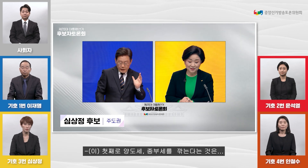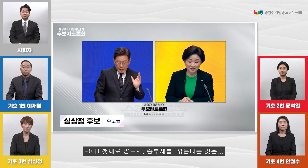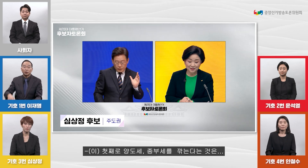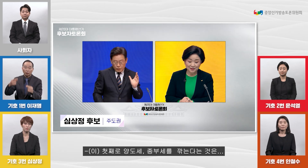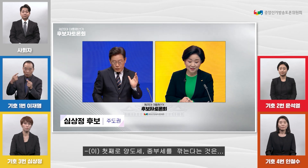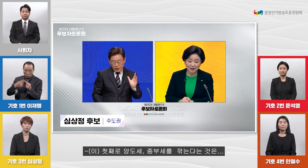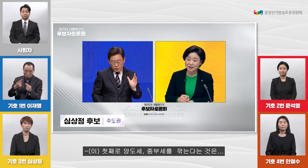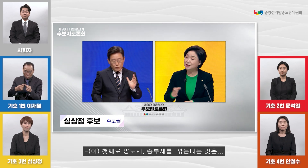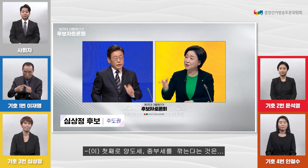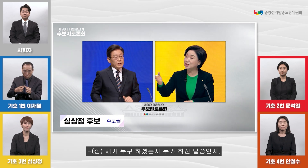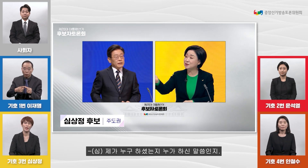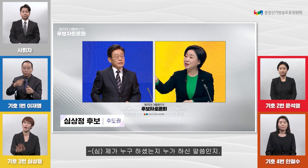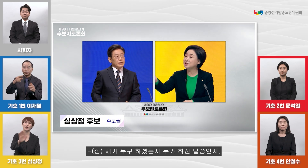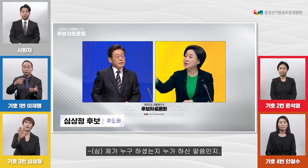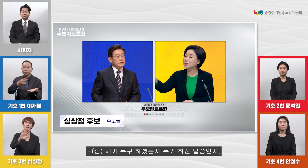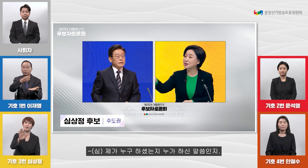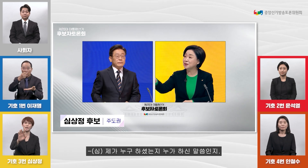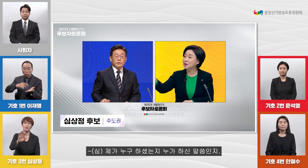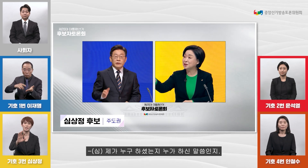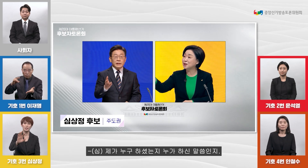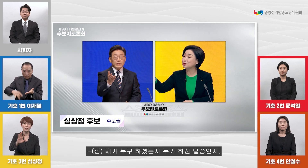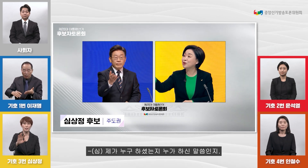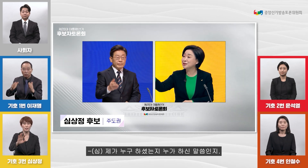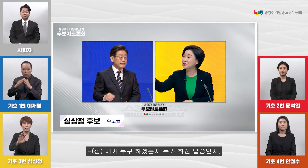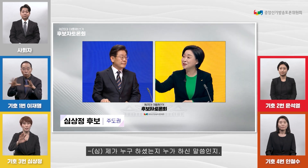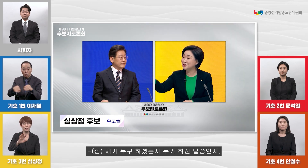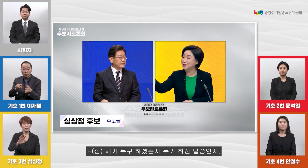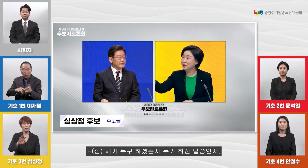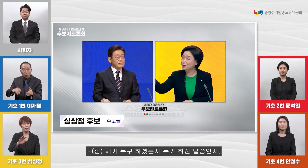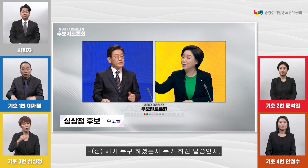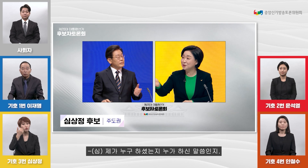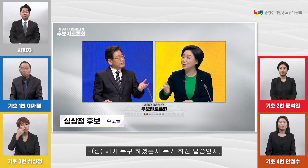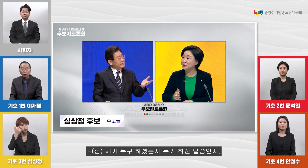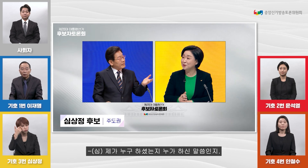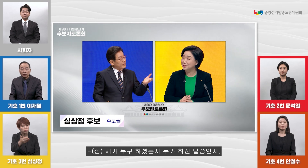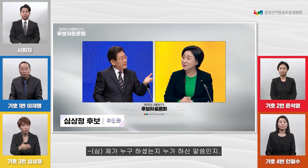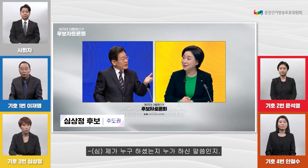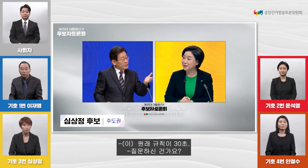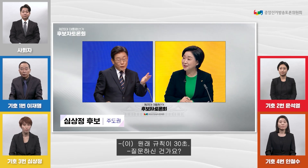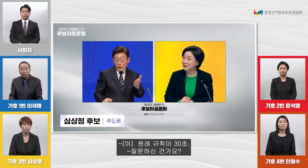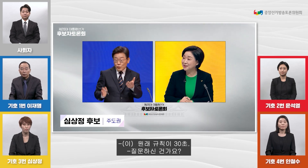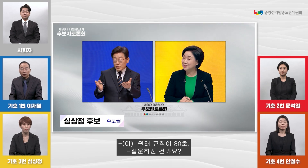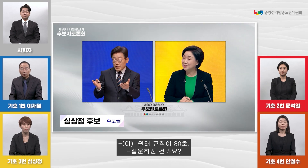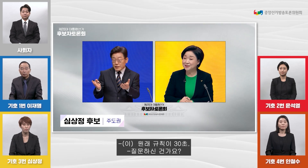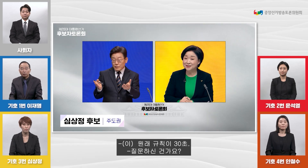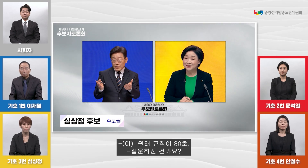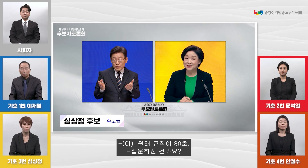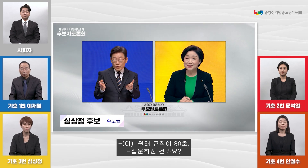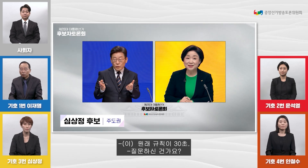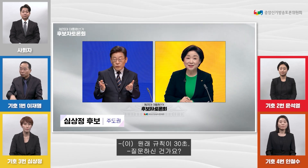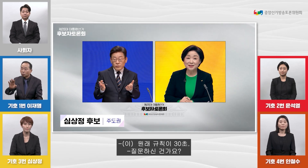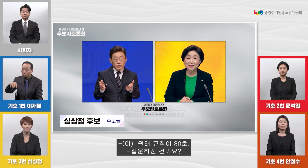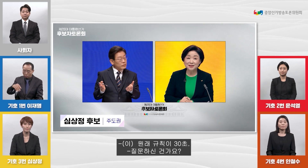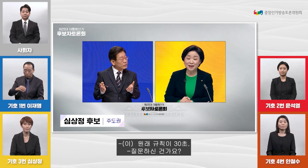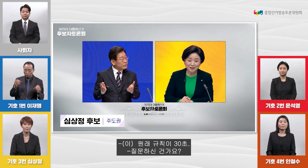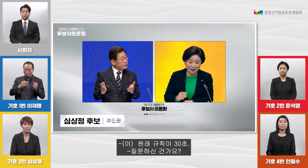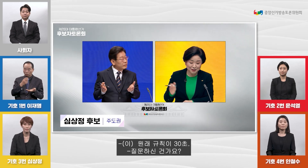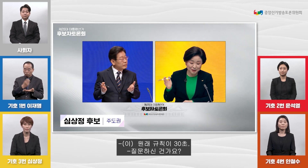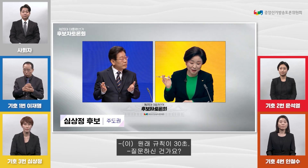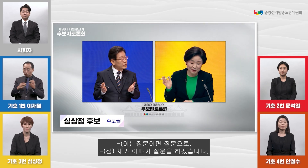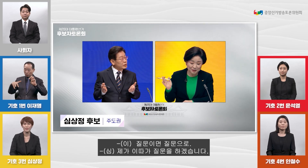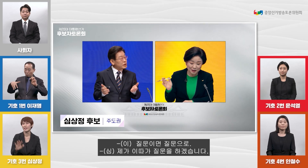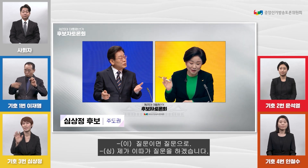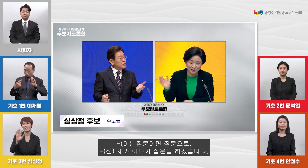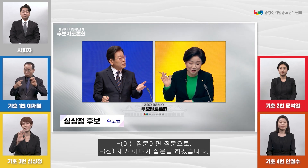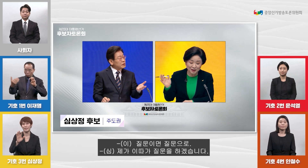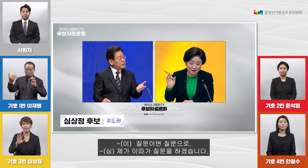첫째로 이제 양도세, 종부세 깎는다는 것은 제가 누가 하셨는지, 누가 하신 말씀인지. 원래 규칙에 30초. 질문하신 건가요? 아니